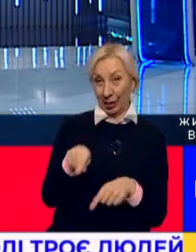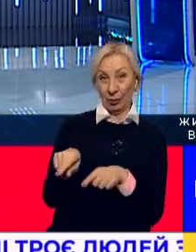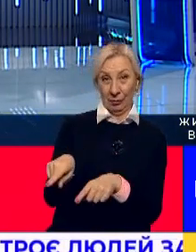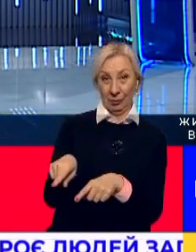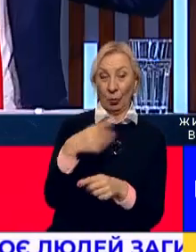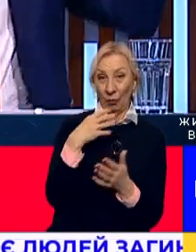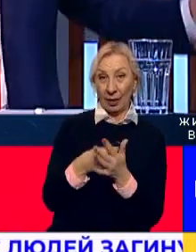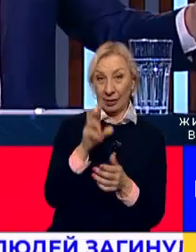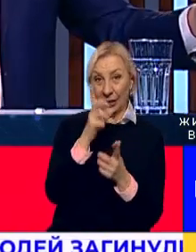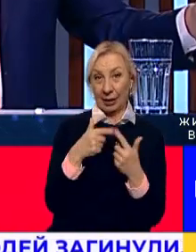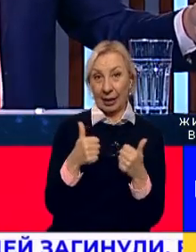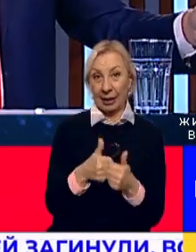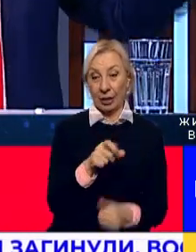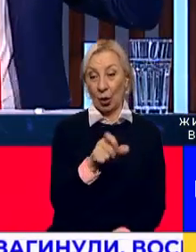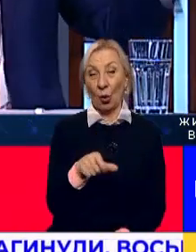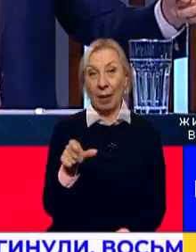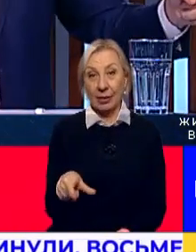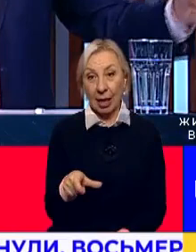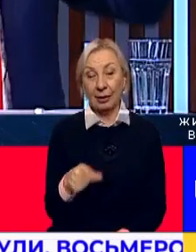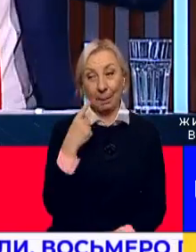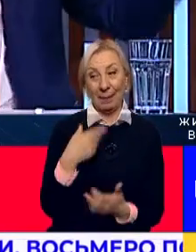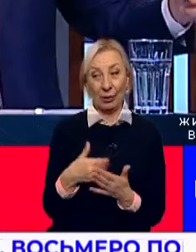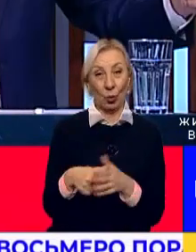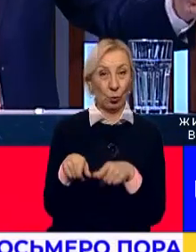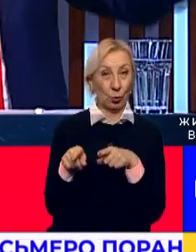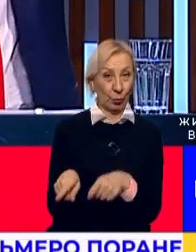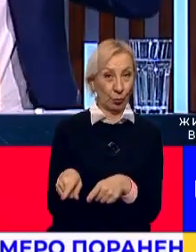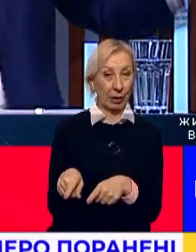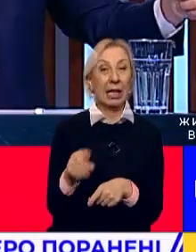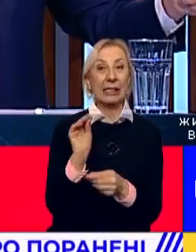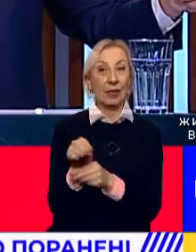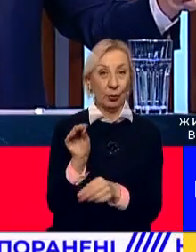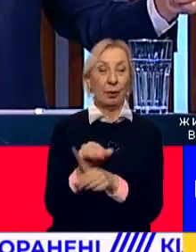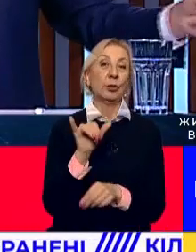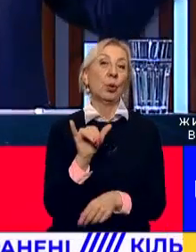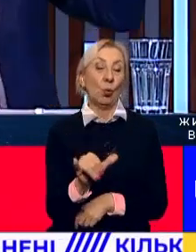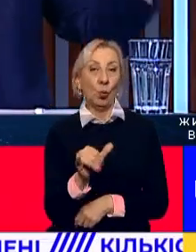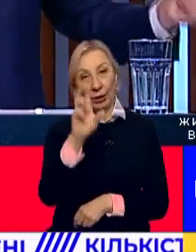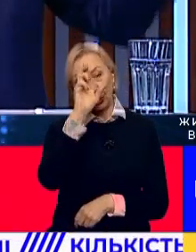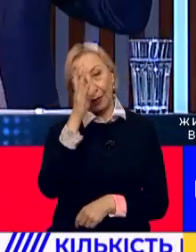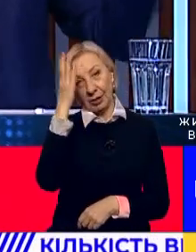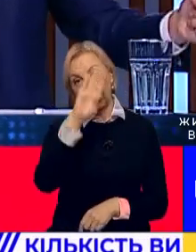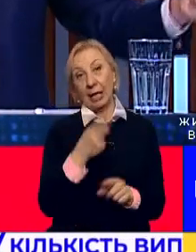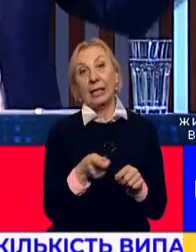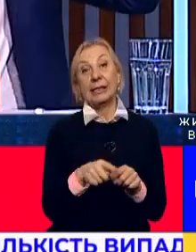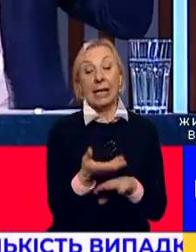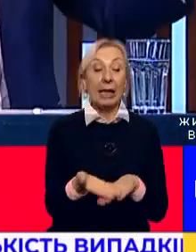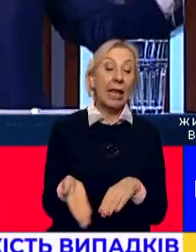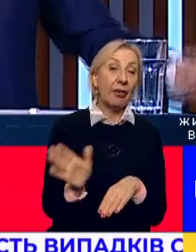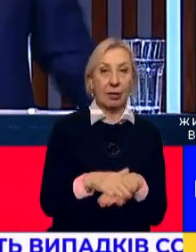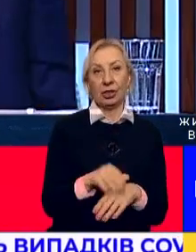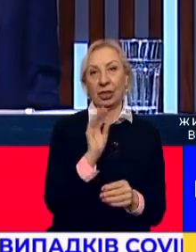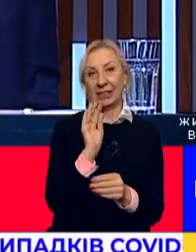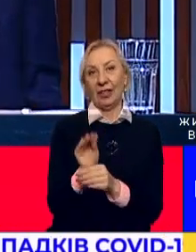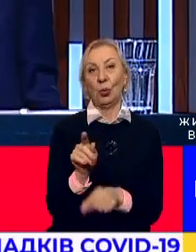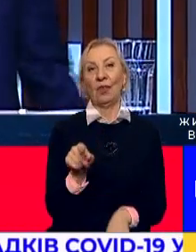власній країні, власні громадяни підозрюють і звинувачують у державній зраді. Це найтяжче звинувачення для